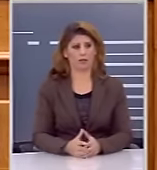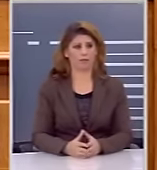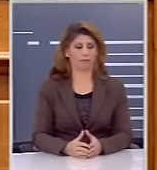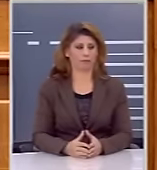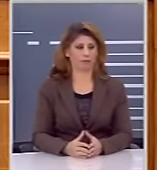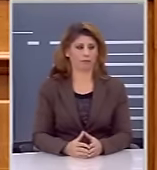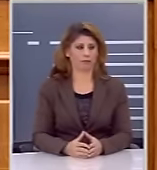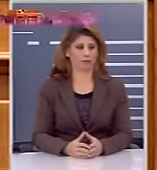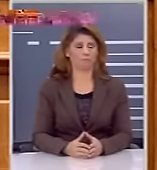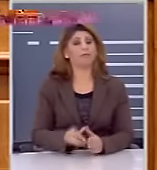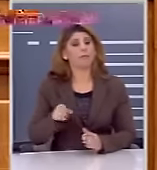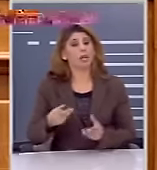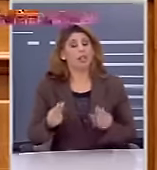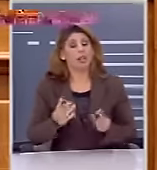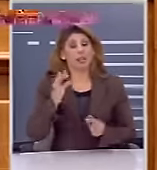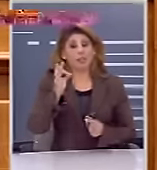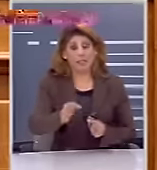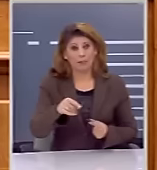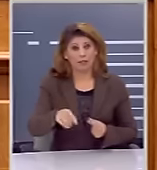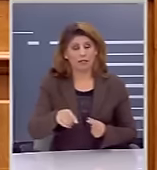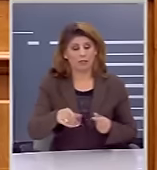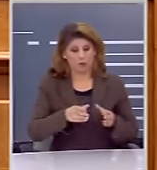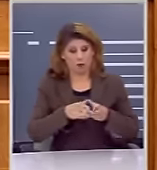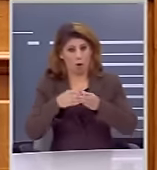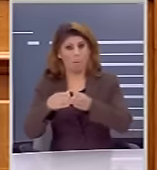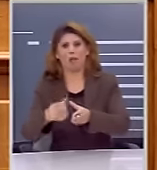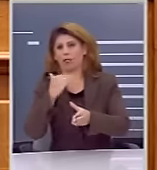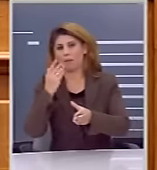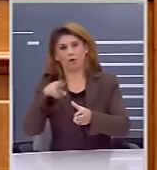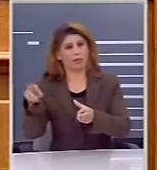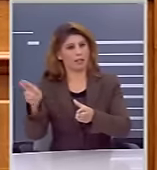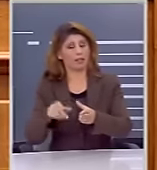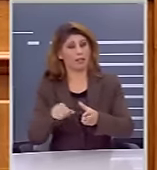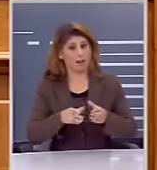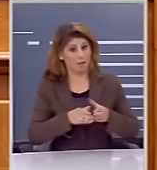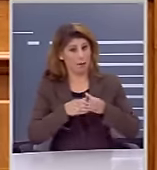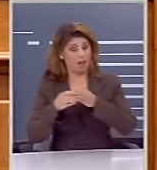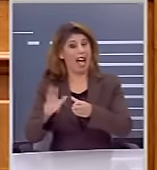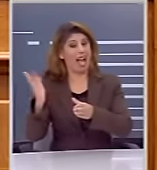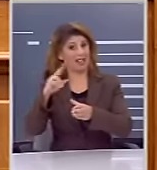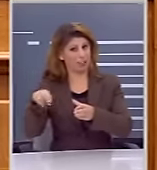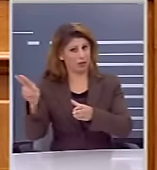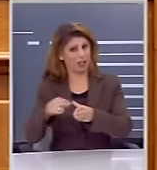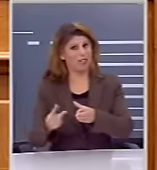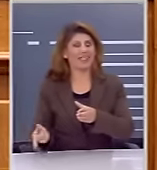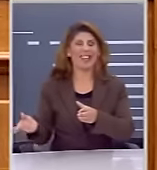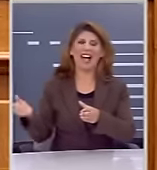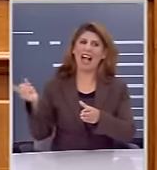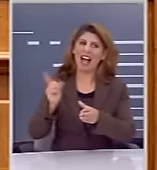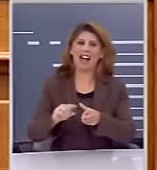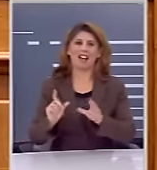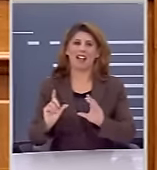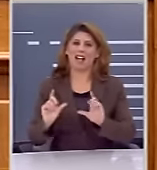λοιπόν οδηγηθήκαμε σε αυτή την αποστολή που δεν μπορούσε να ακυρωθεί, διότι ήταν μια αποστολή που ανακοινώνονταν θα είχε άλλου είδους